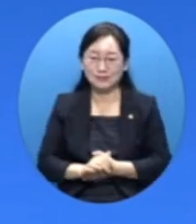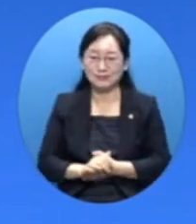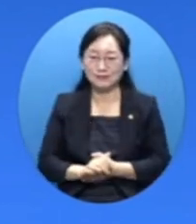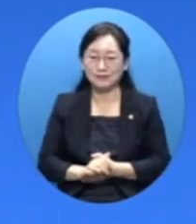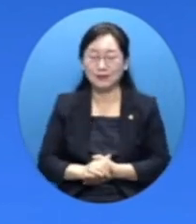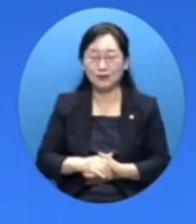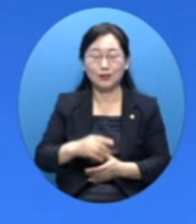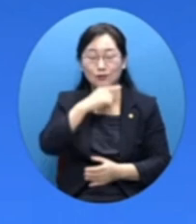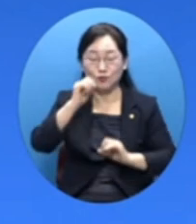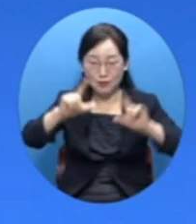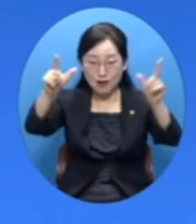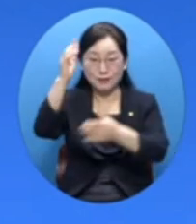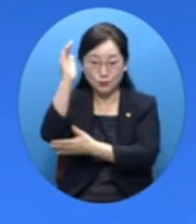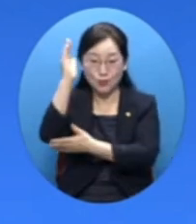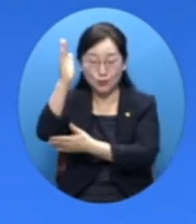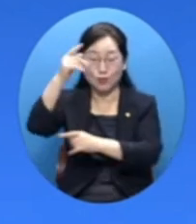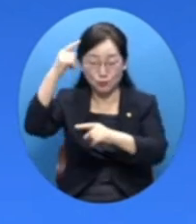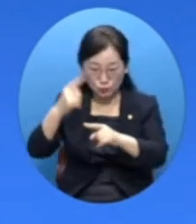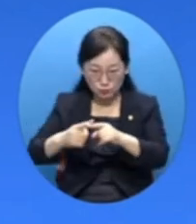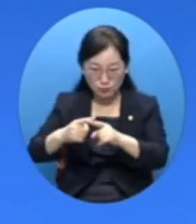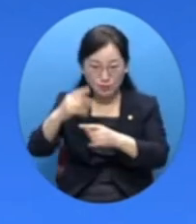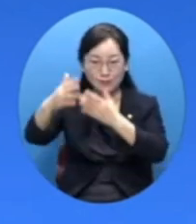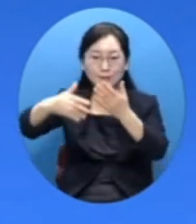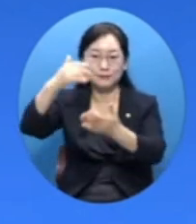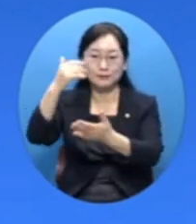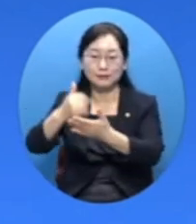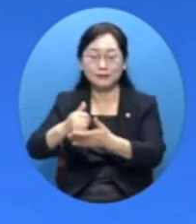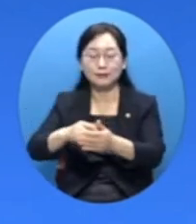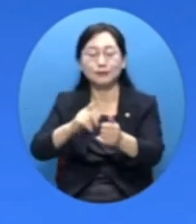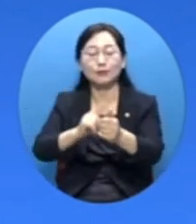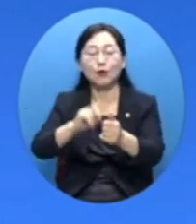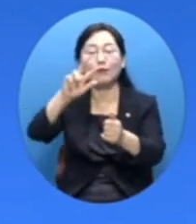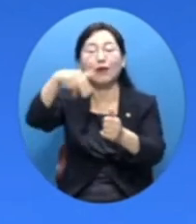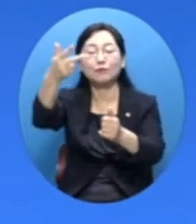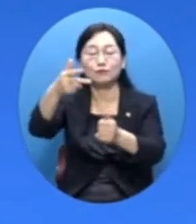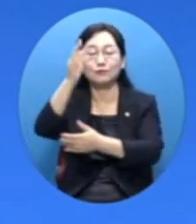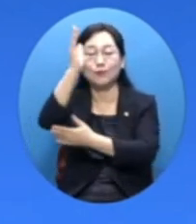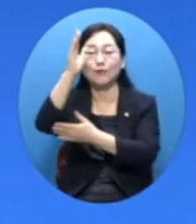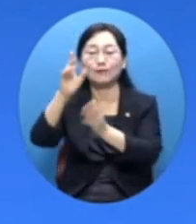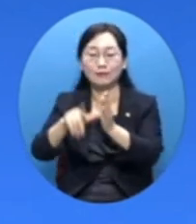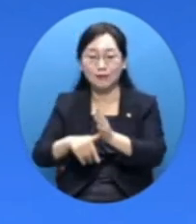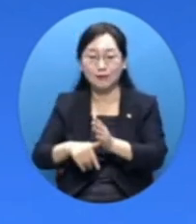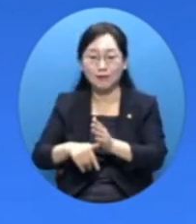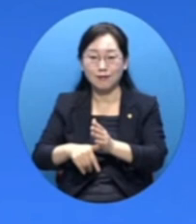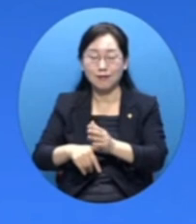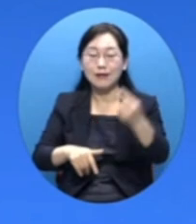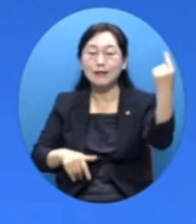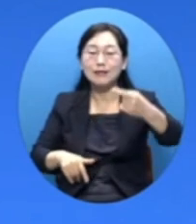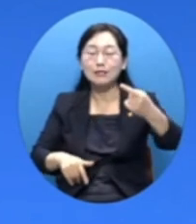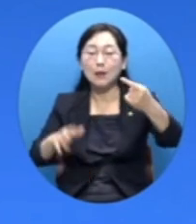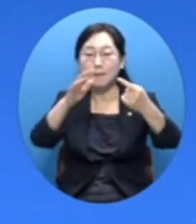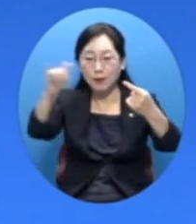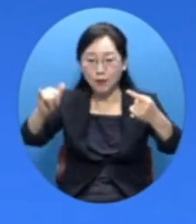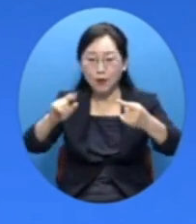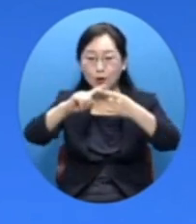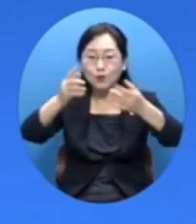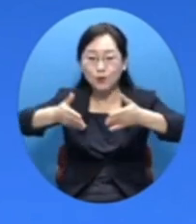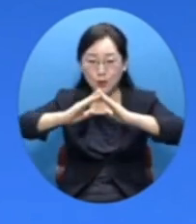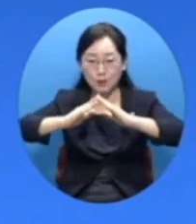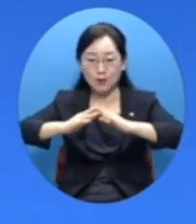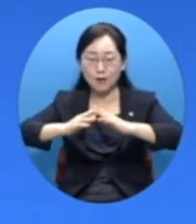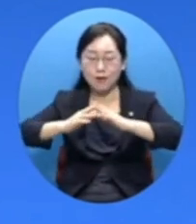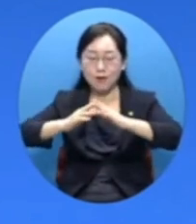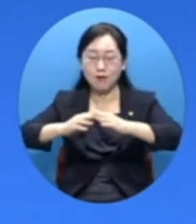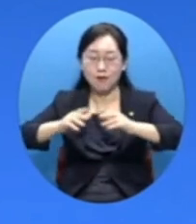주일날 설교를 하려고 하는데 주님께서 다음 주일날 설교할 때 1천명을 수용하는 교를 친다고